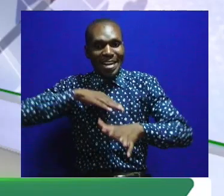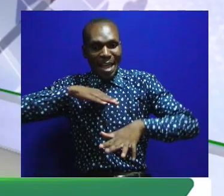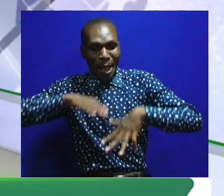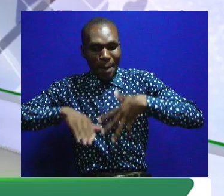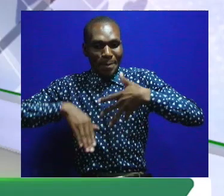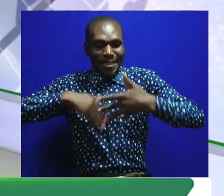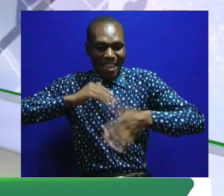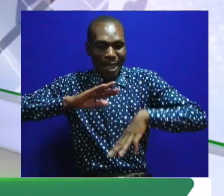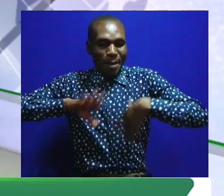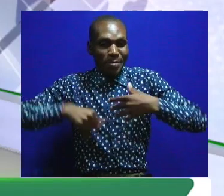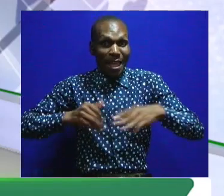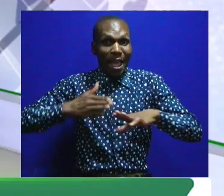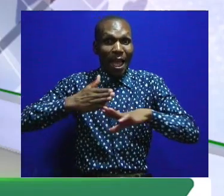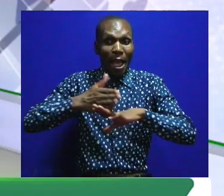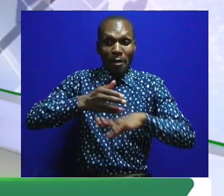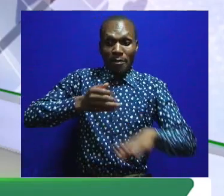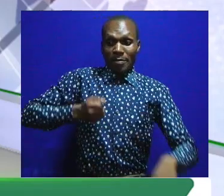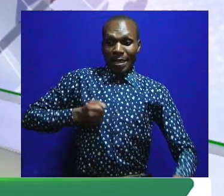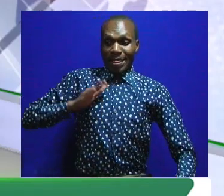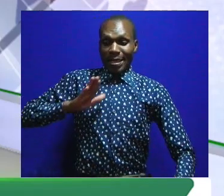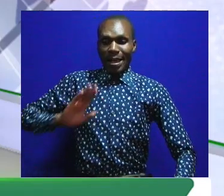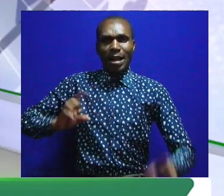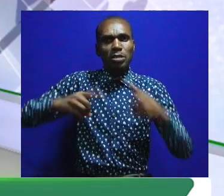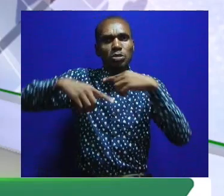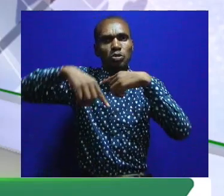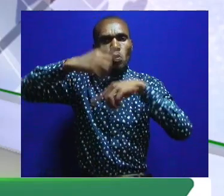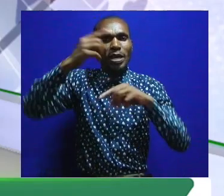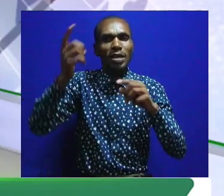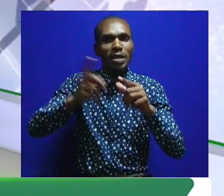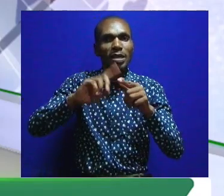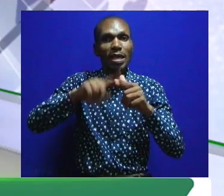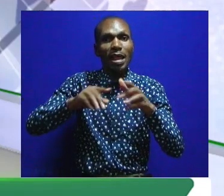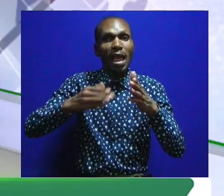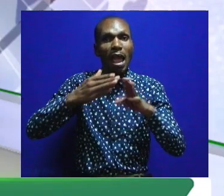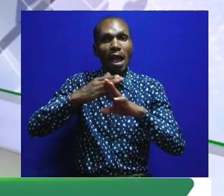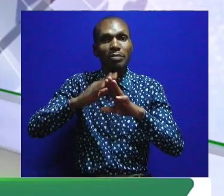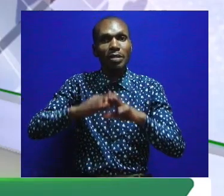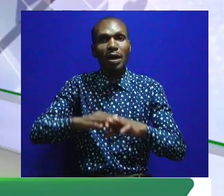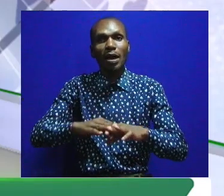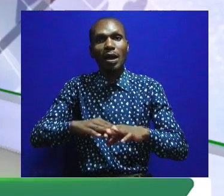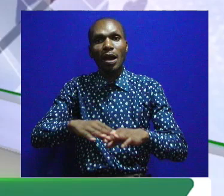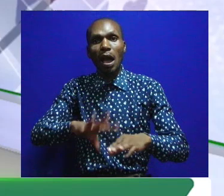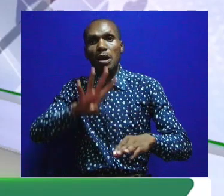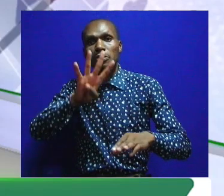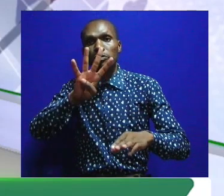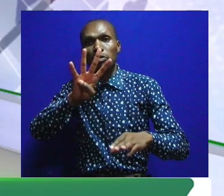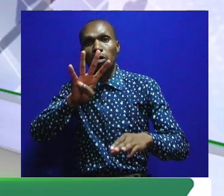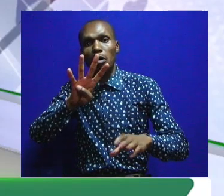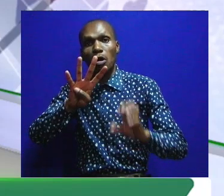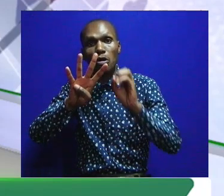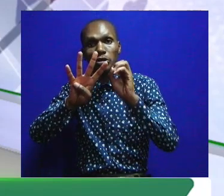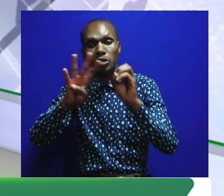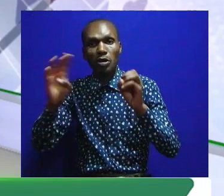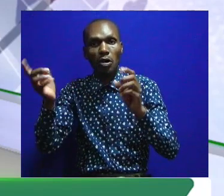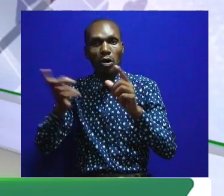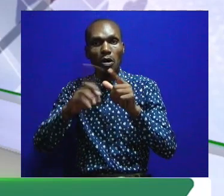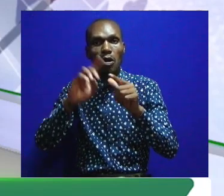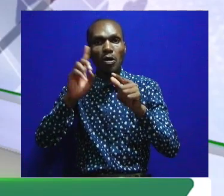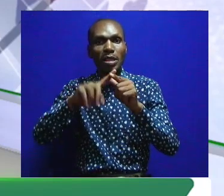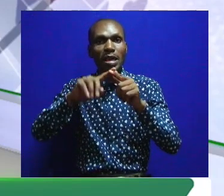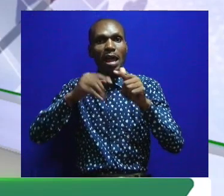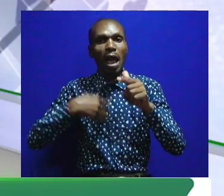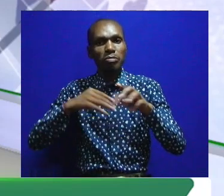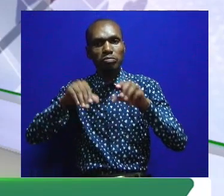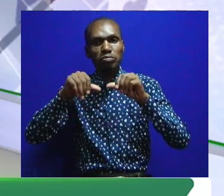ye kwa hiru wabu wa jifainali maiga yoko baikora banyaruka bomovera chigolinye serigina yesegero na konyora liba galio